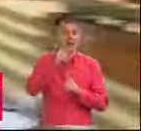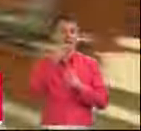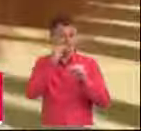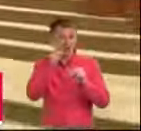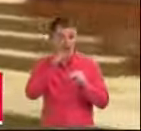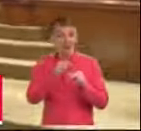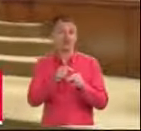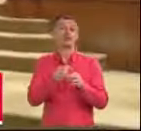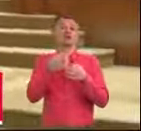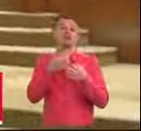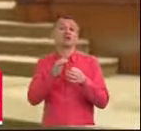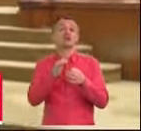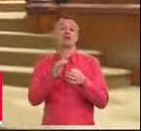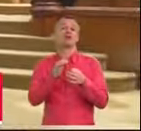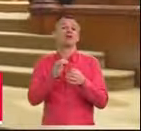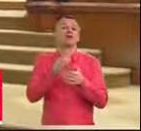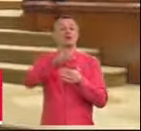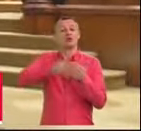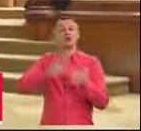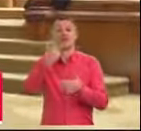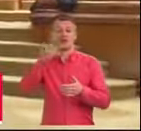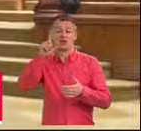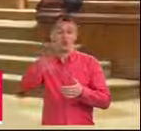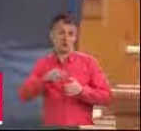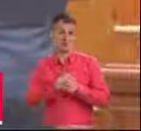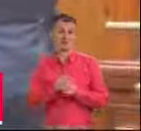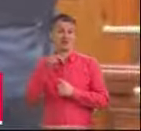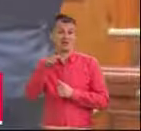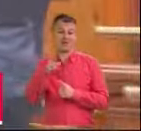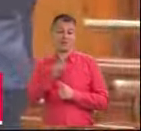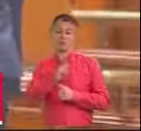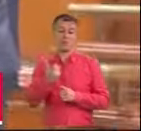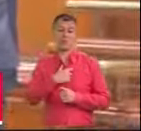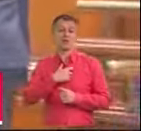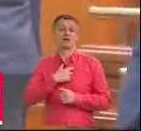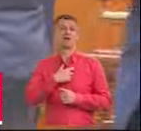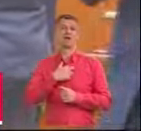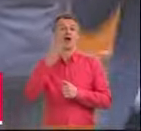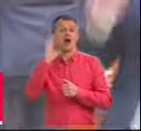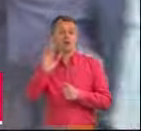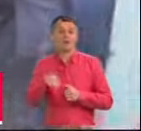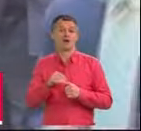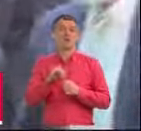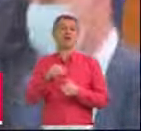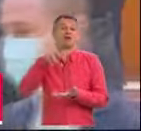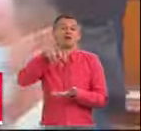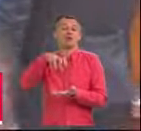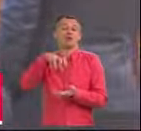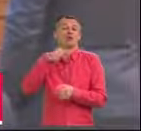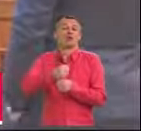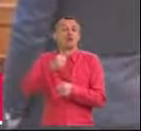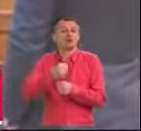secunde pentru 3 luni. În plus, parlamentarii agresivi nu vor mai beneficia de serviciile funcționarilor cu statut special